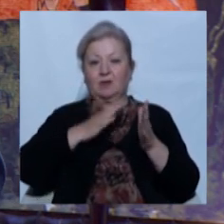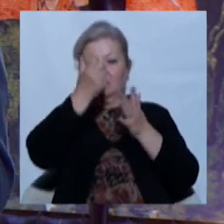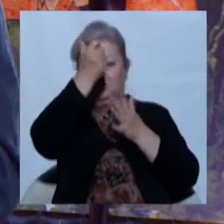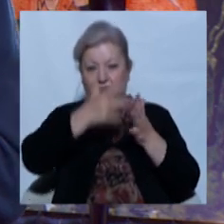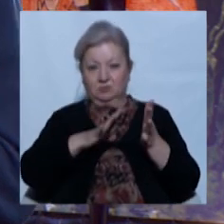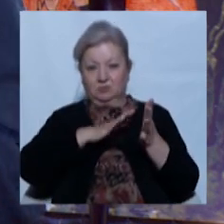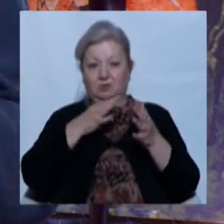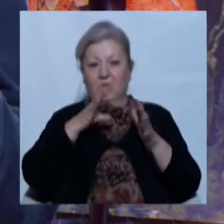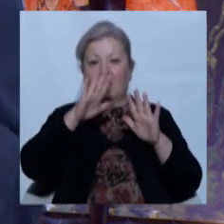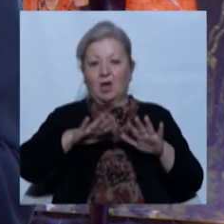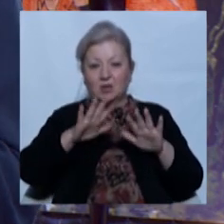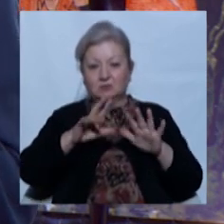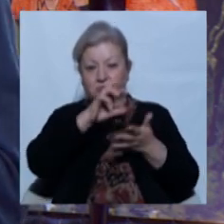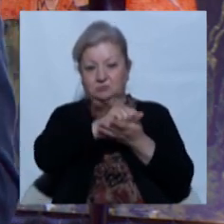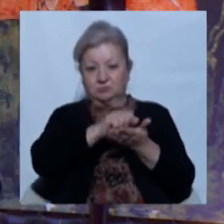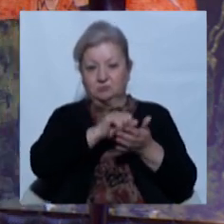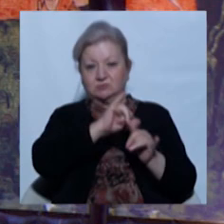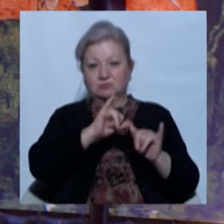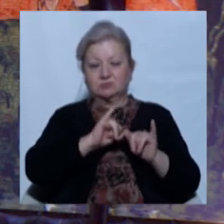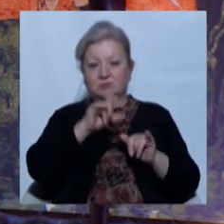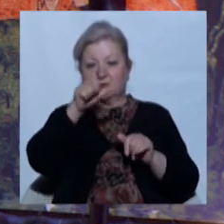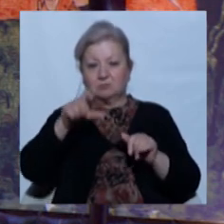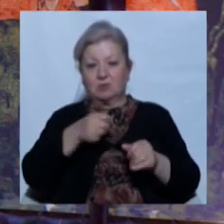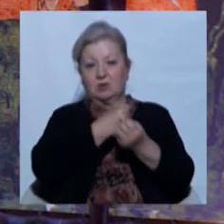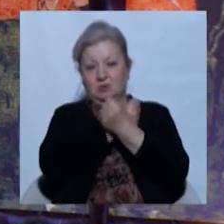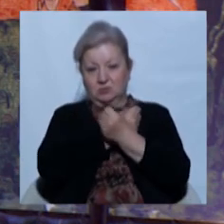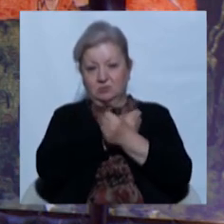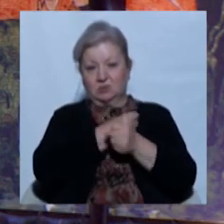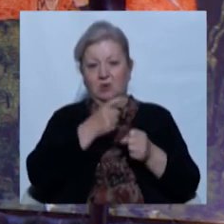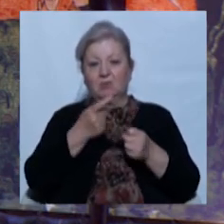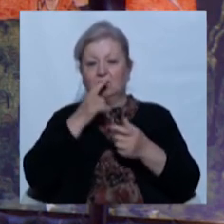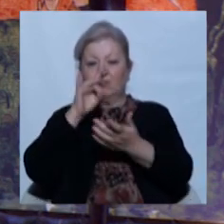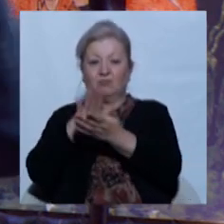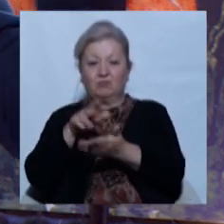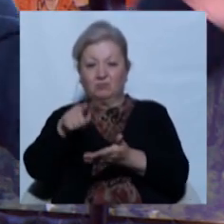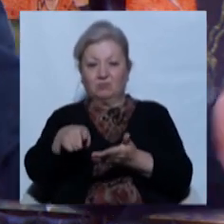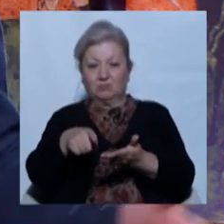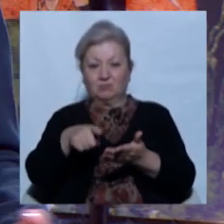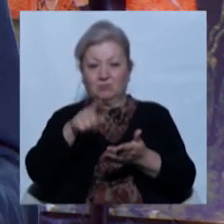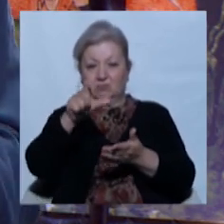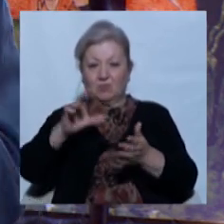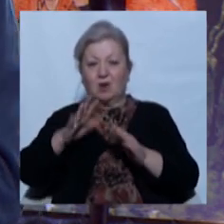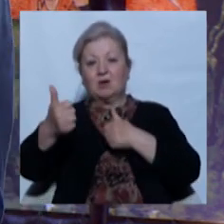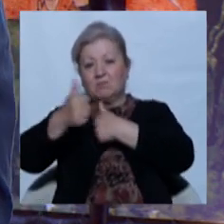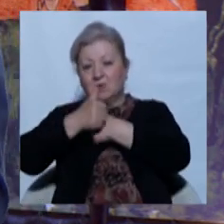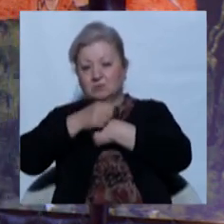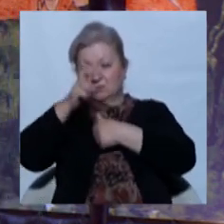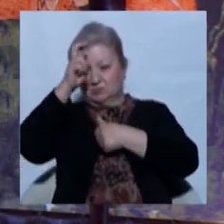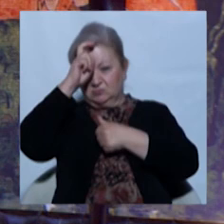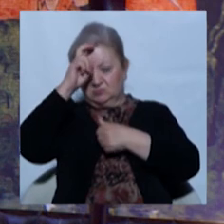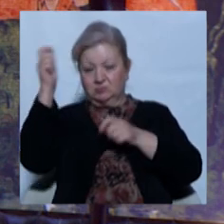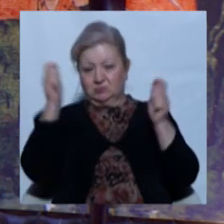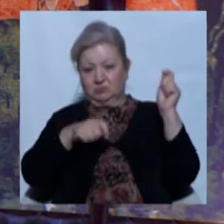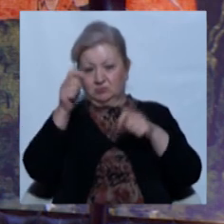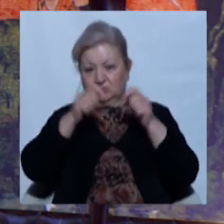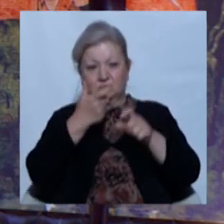ადგილების, რომელშიც ისვენებენ, თქვათ, ადგილობრივი და არამხოლოდ ადგილობრივი ტურისტები, თქვათ, ჩვენი მეზობელი ქვეყნებიდანაც